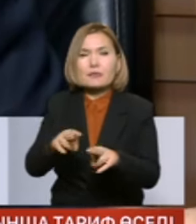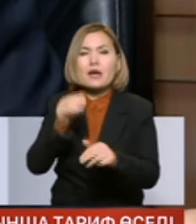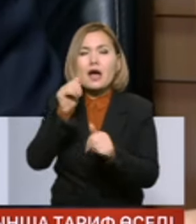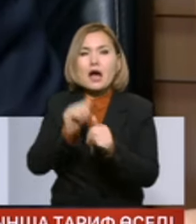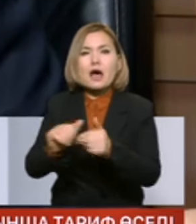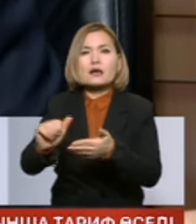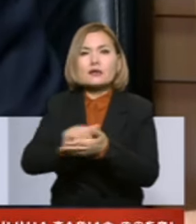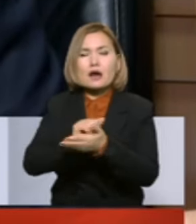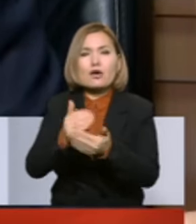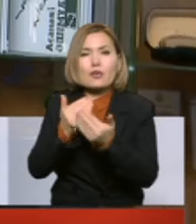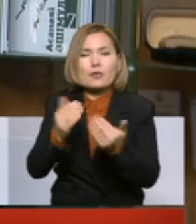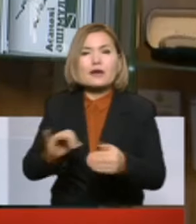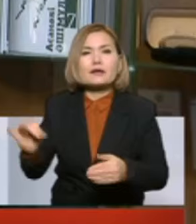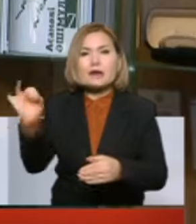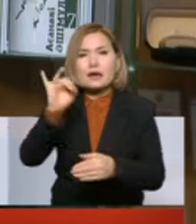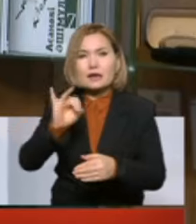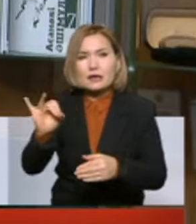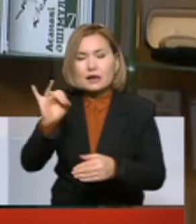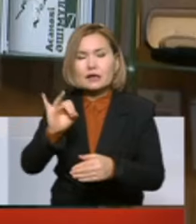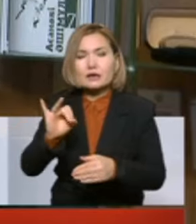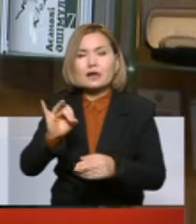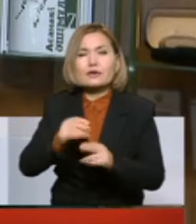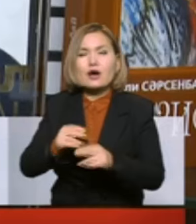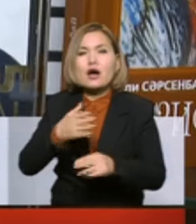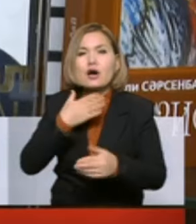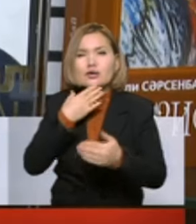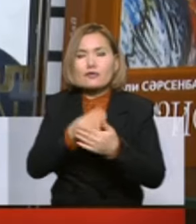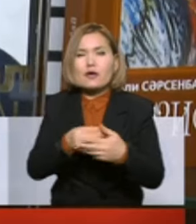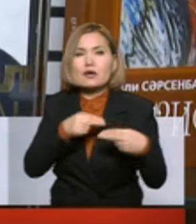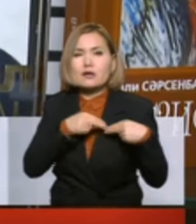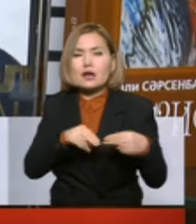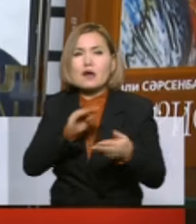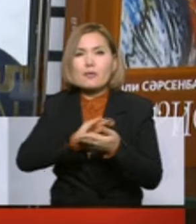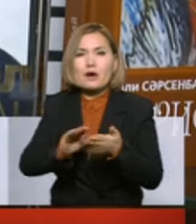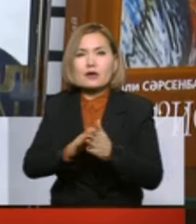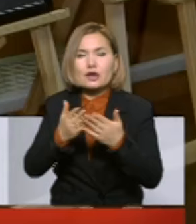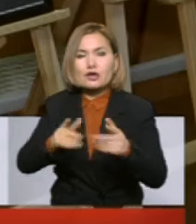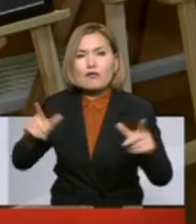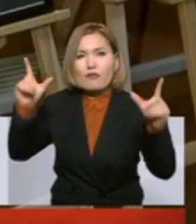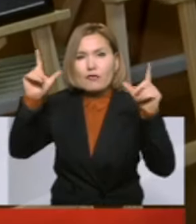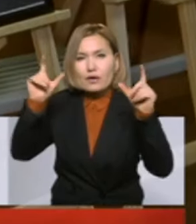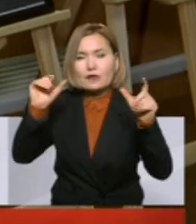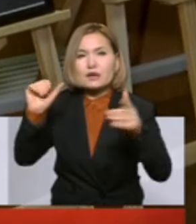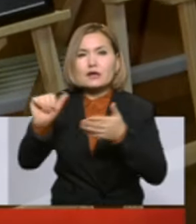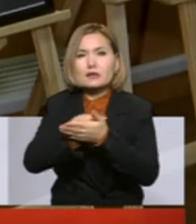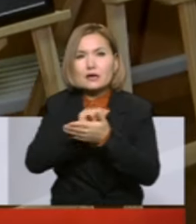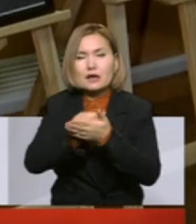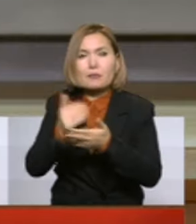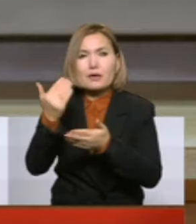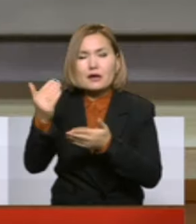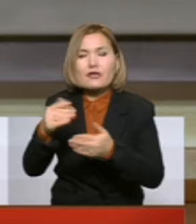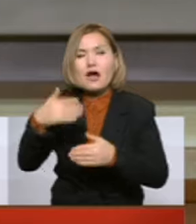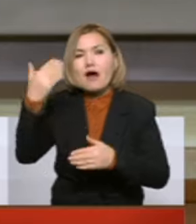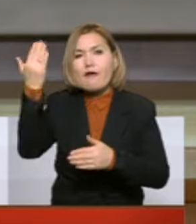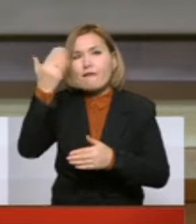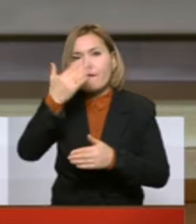эксонат. Бұл тарихи, еңбектерің сенің жазған, түскен суреттерің